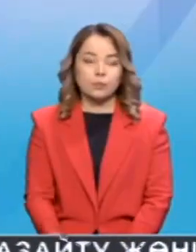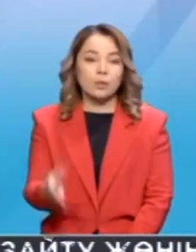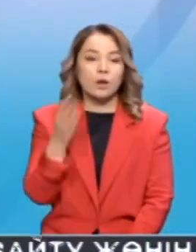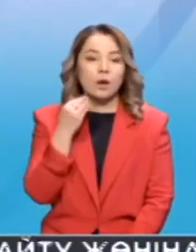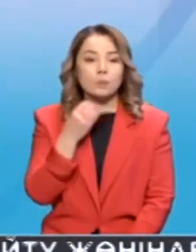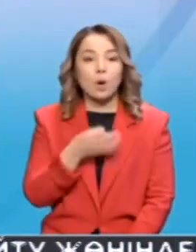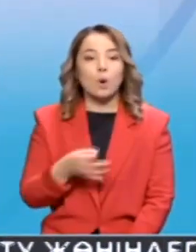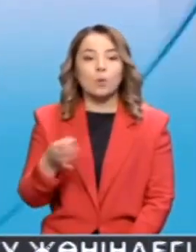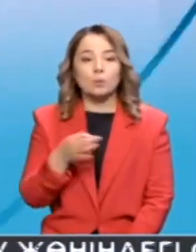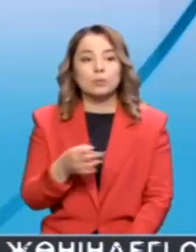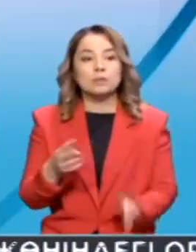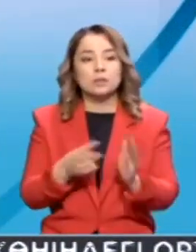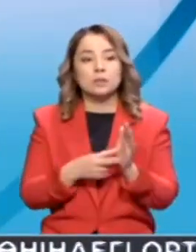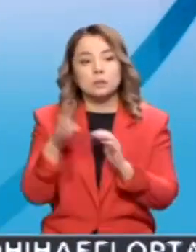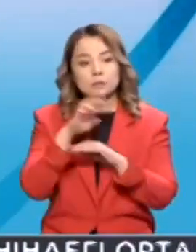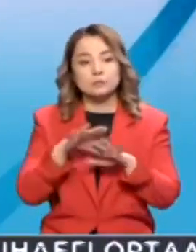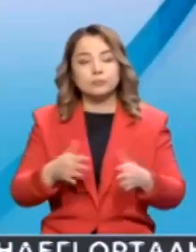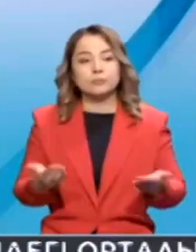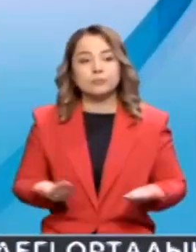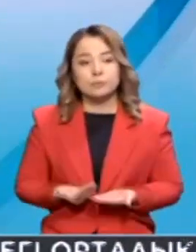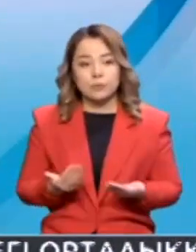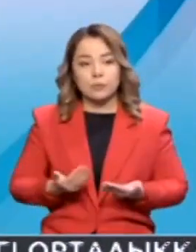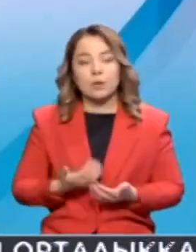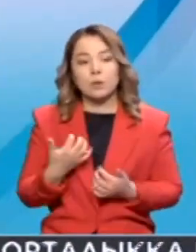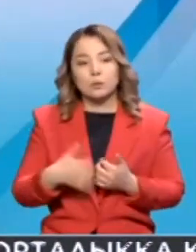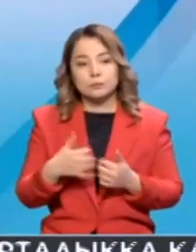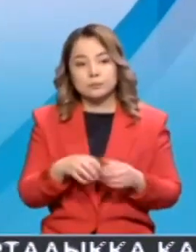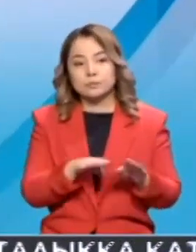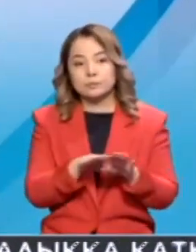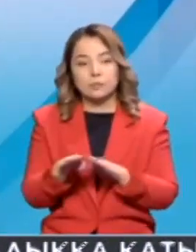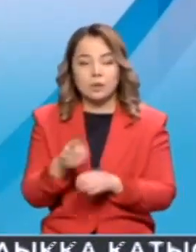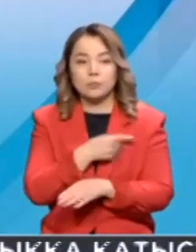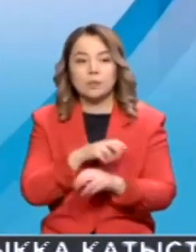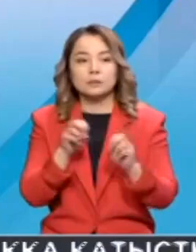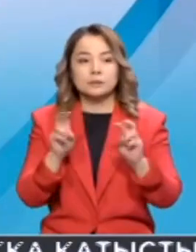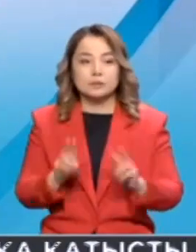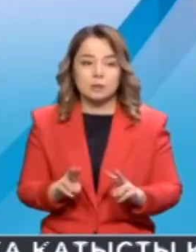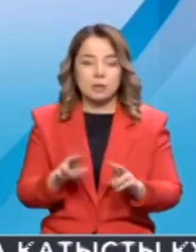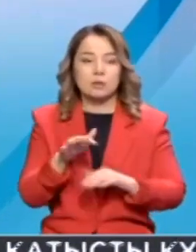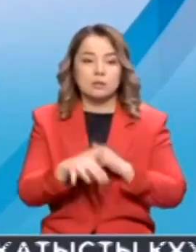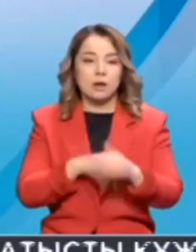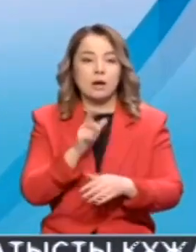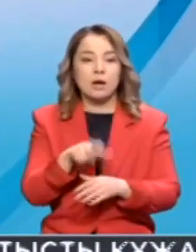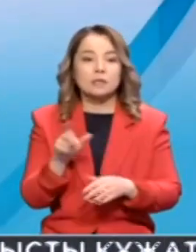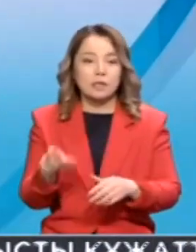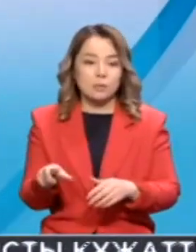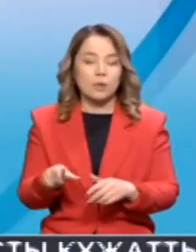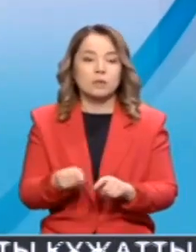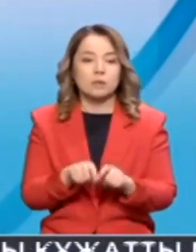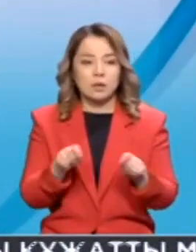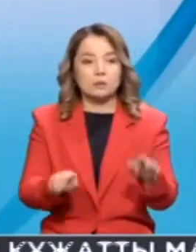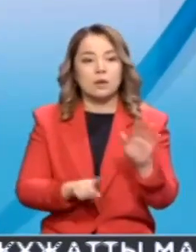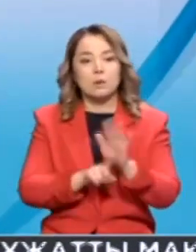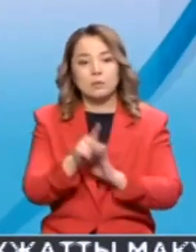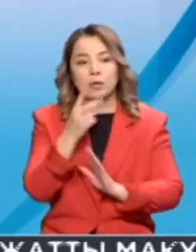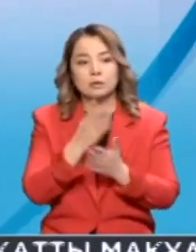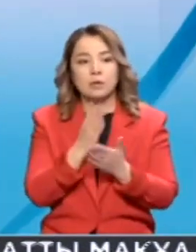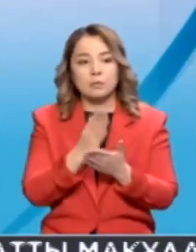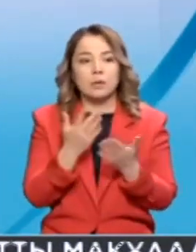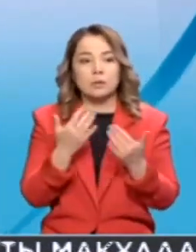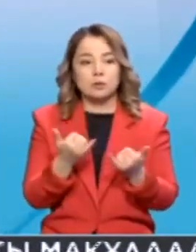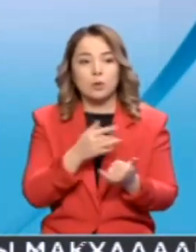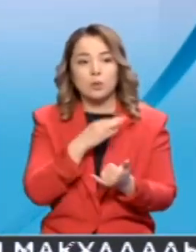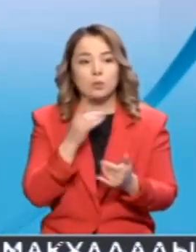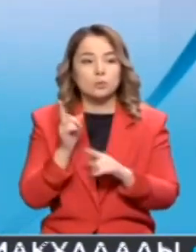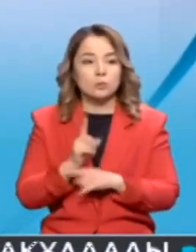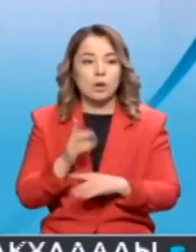Алматы облысында 7 елді мекенге ортақ заманауи амбулатория ашылып келушілерді қабылдай бастады. Бұл осы ауылдарда тұратын халықтың